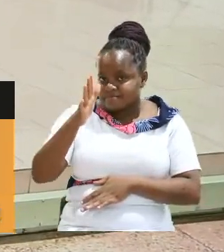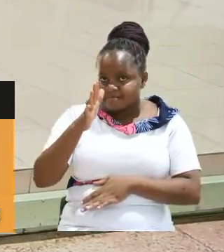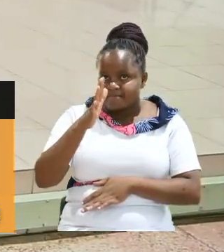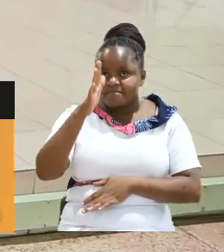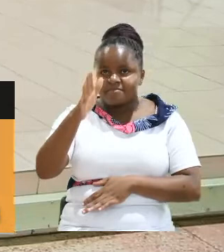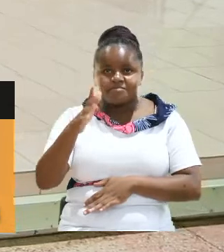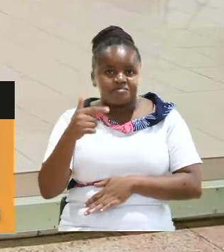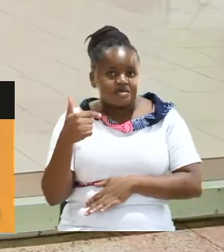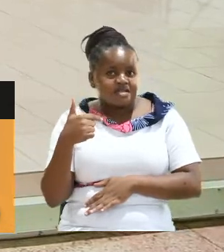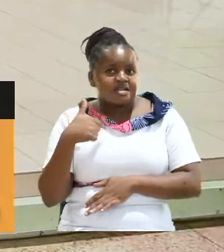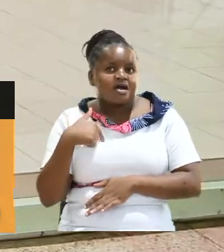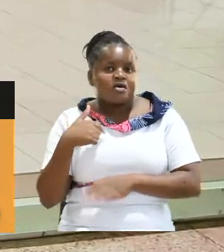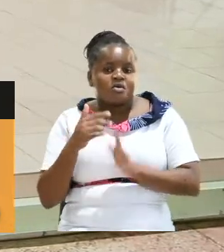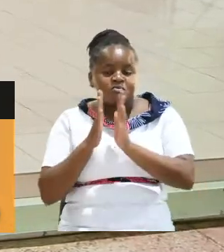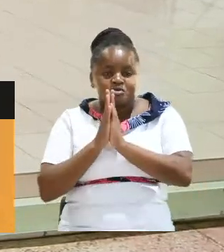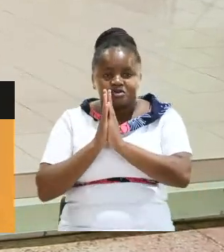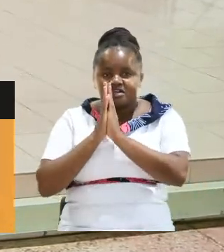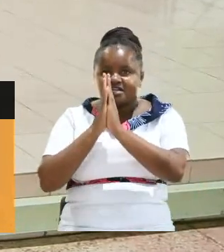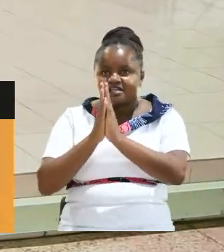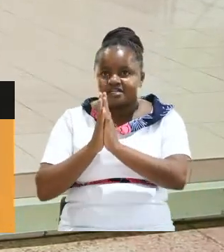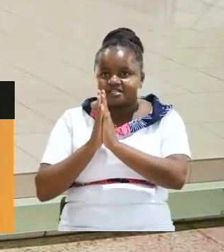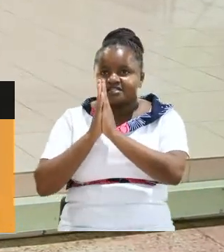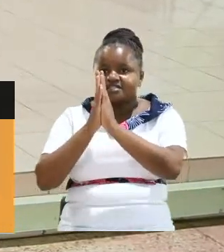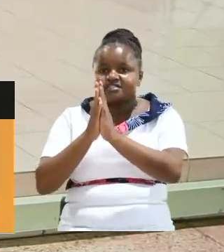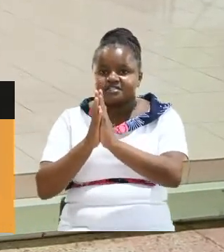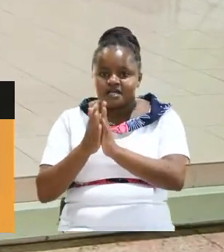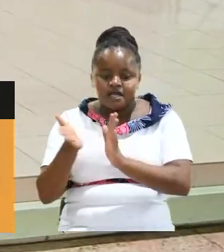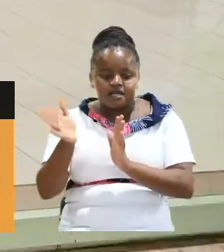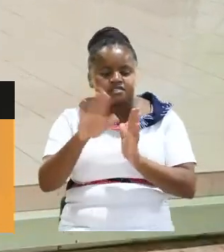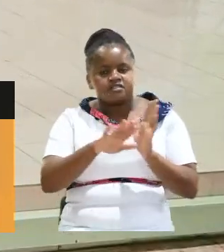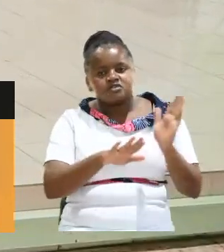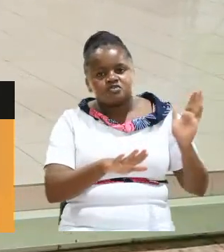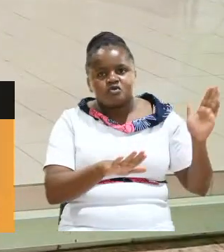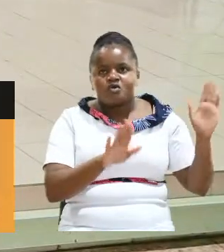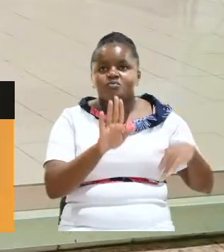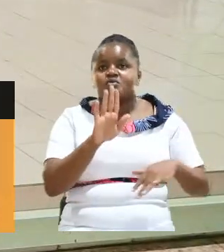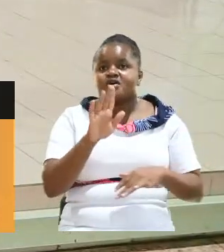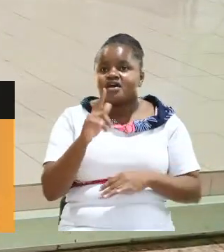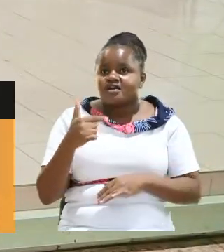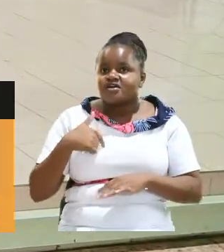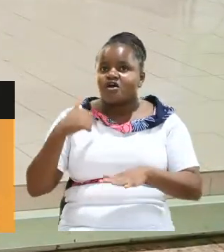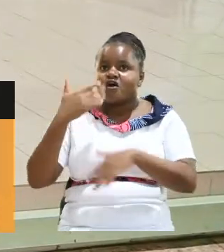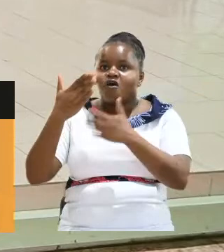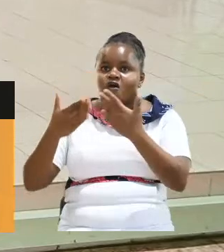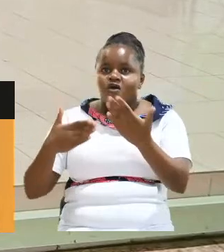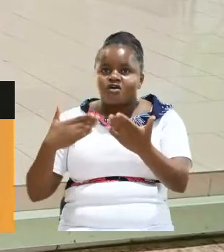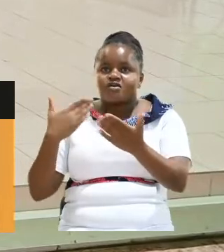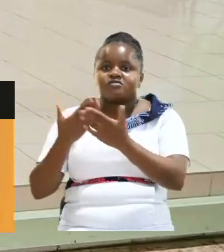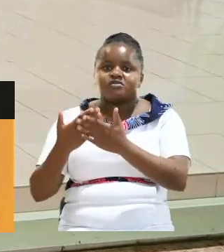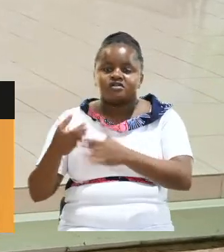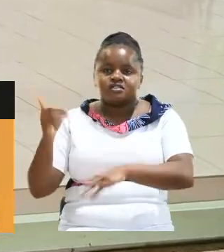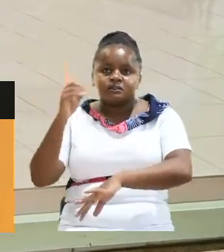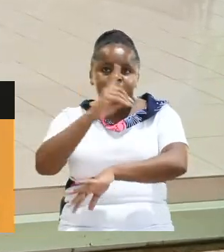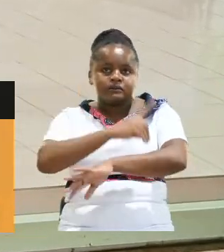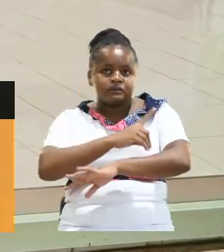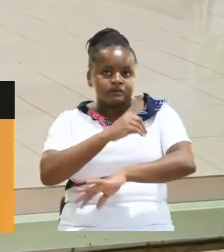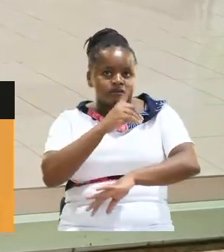Baba, ninaomba nirekebishe. Siku zangu zimefika.